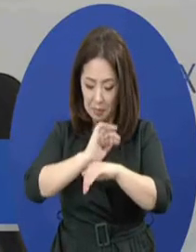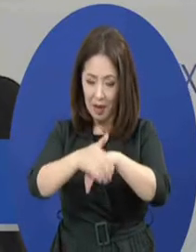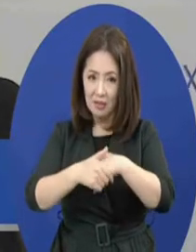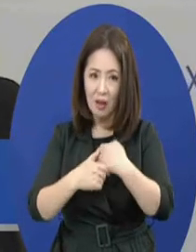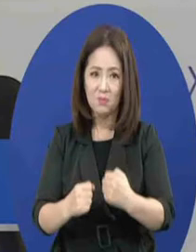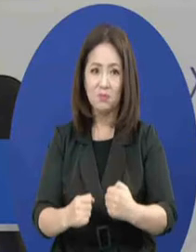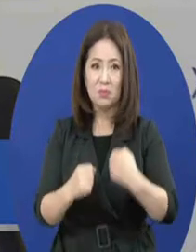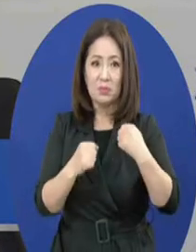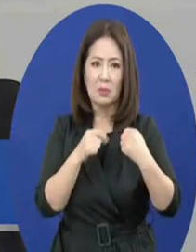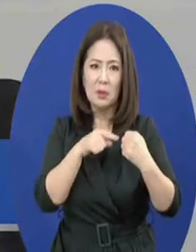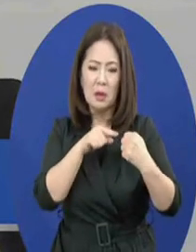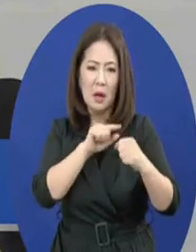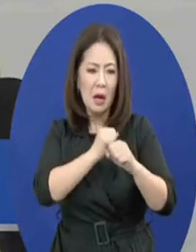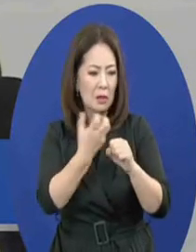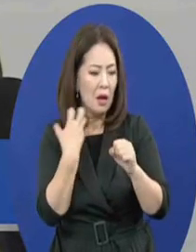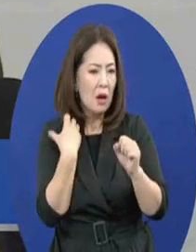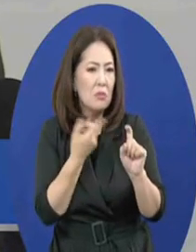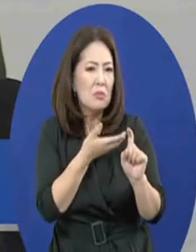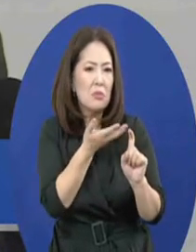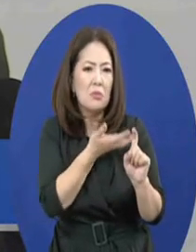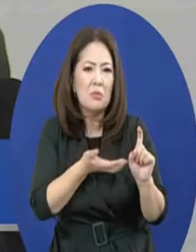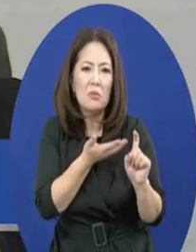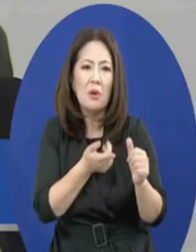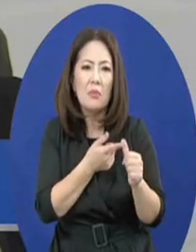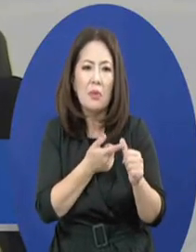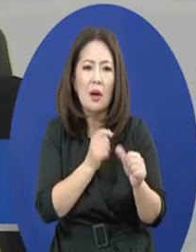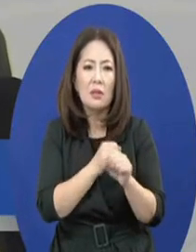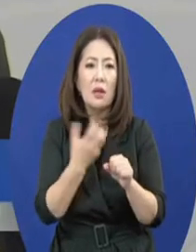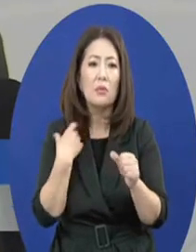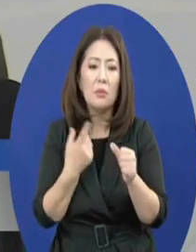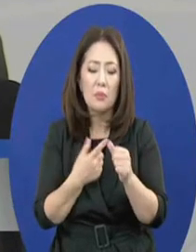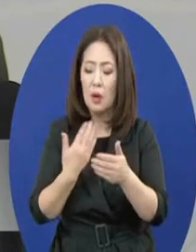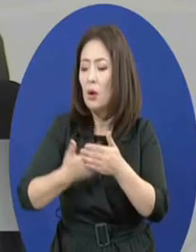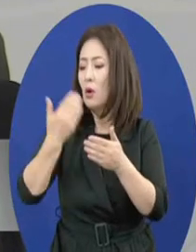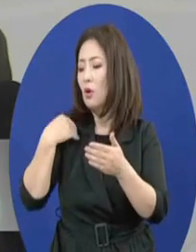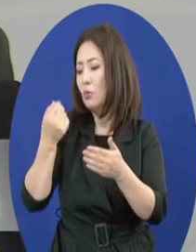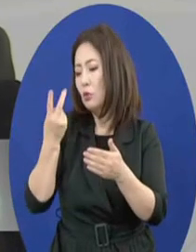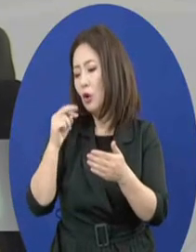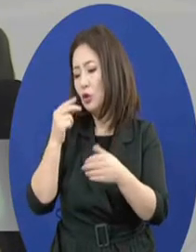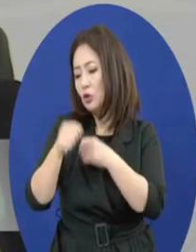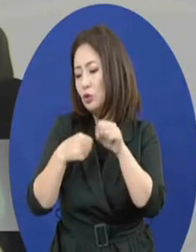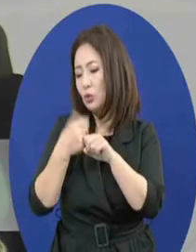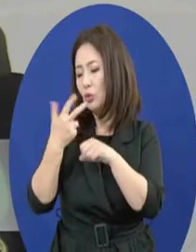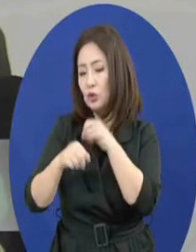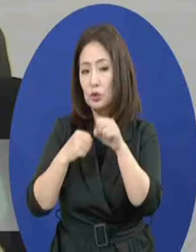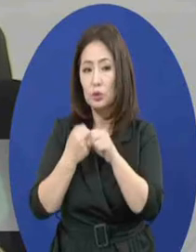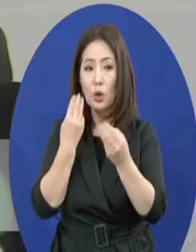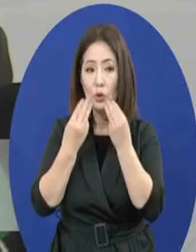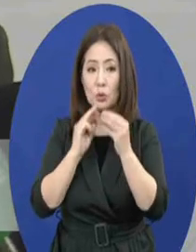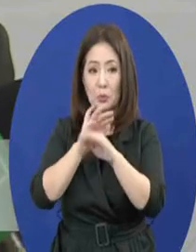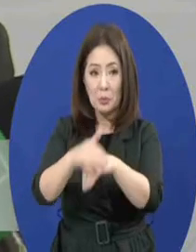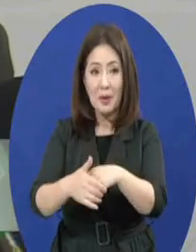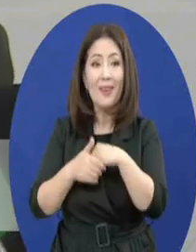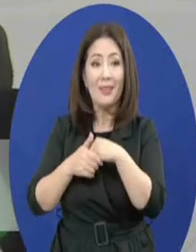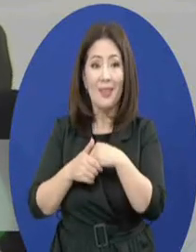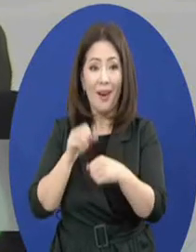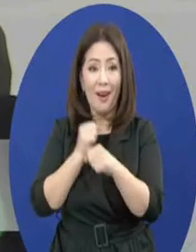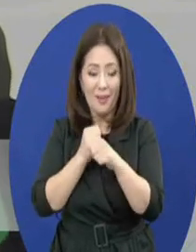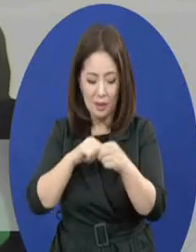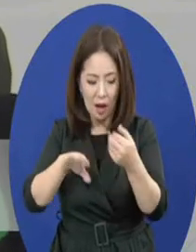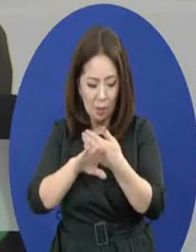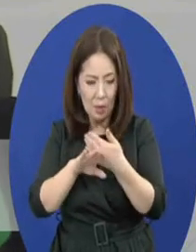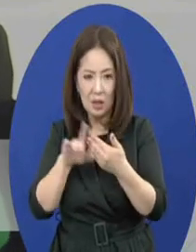гэдэг асуудлыг шинээр авч үзсэн. Ягаад гэвэл өнгөрсөн 20-30 жилийн хугацаанд шүүхийн бидаасан байдлыг хамгаалж хариуцах ёстой тэр институц